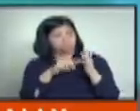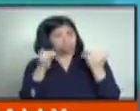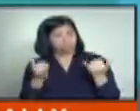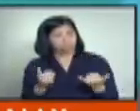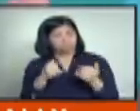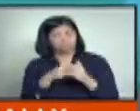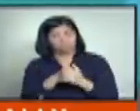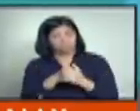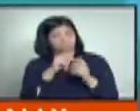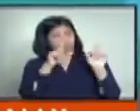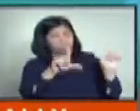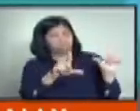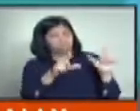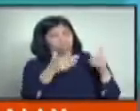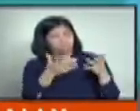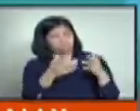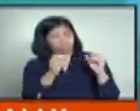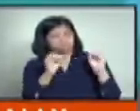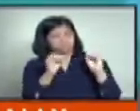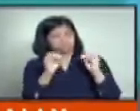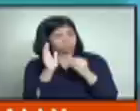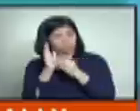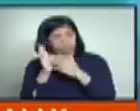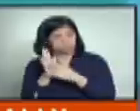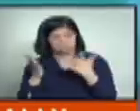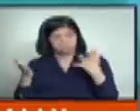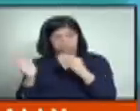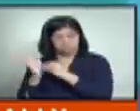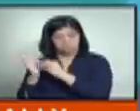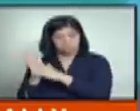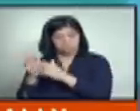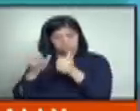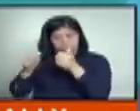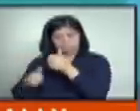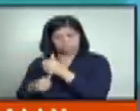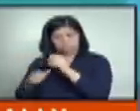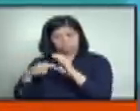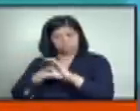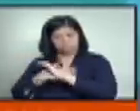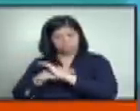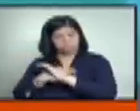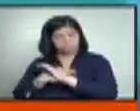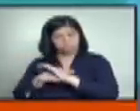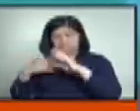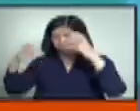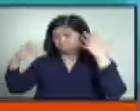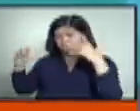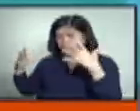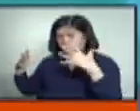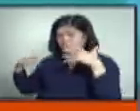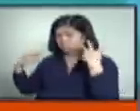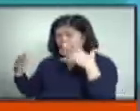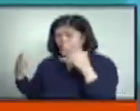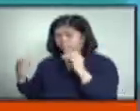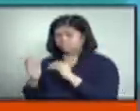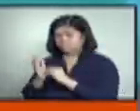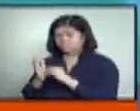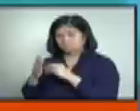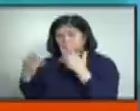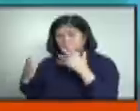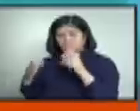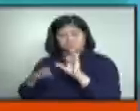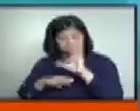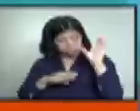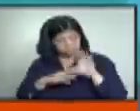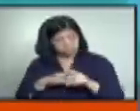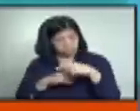ngayon, kayo po ay walang utang dito sa inyong subcontractor. At kayo wala po, sir, wala sir. No.